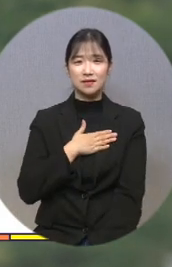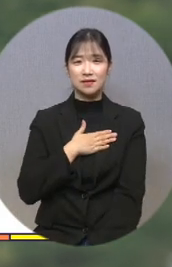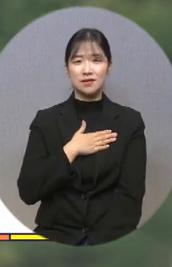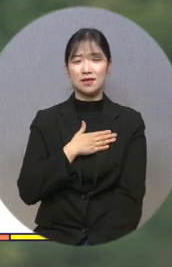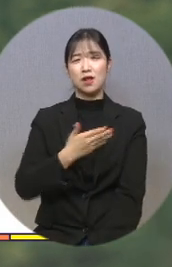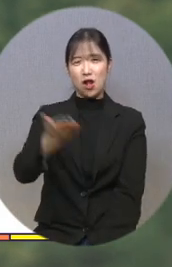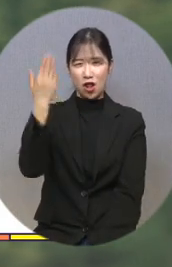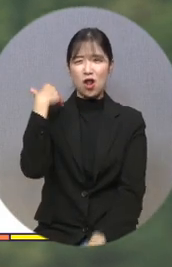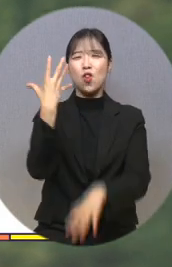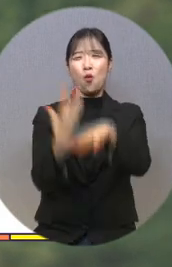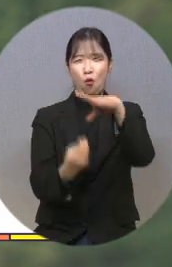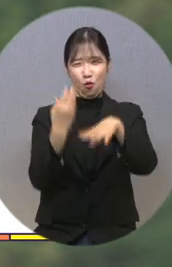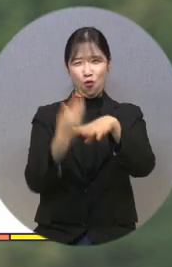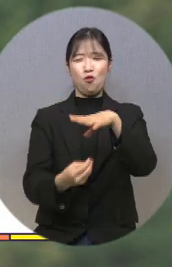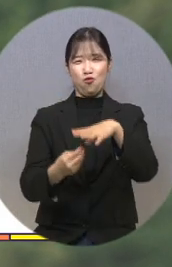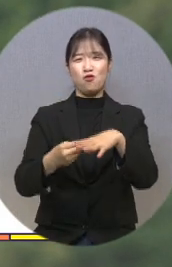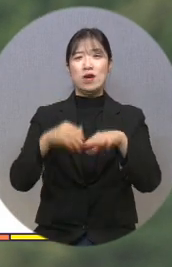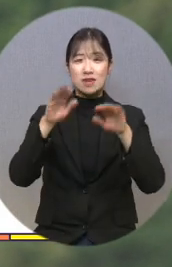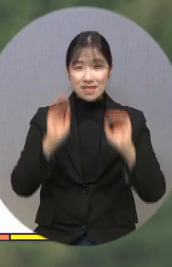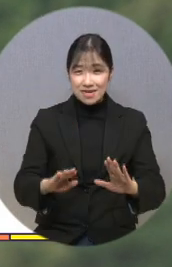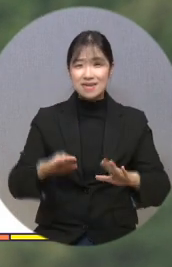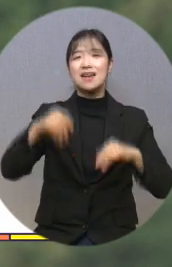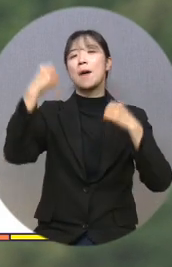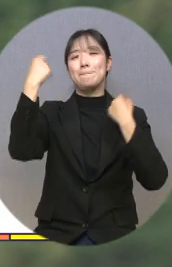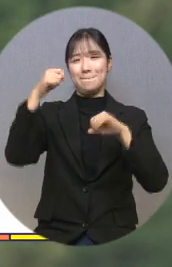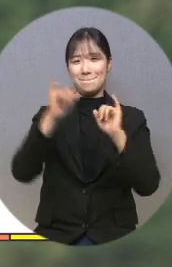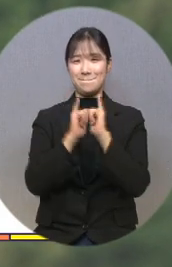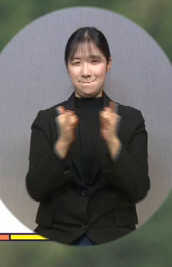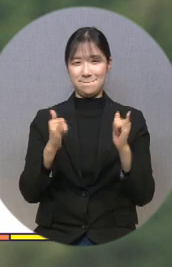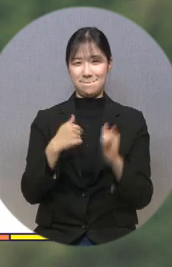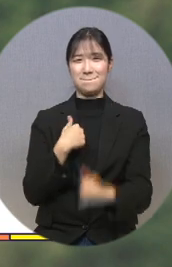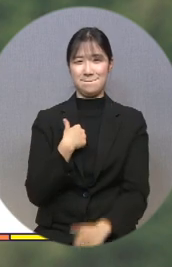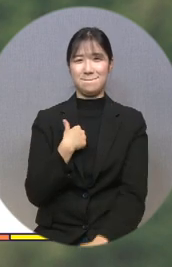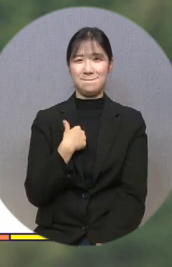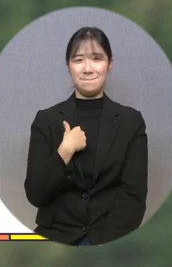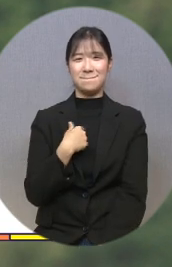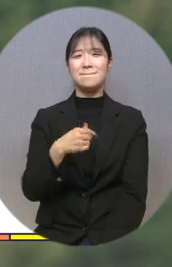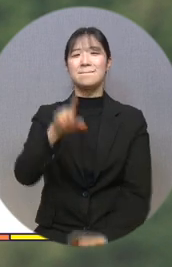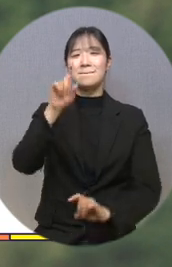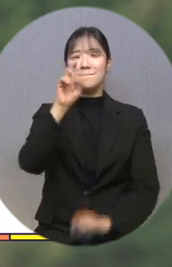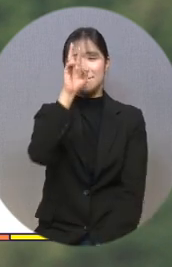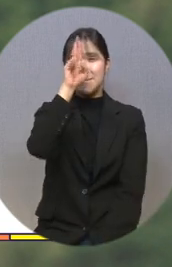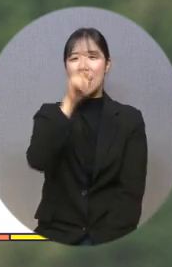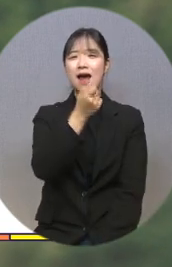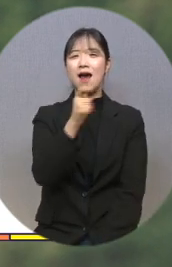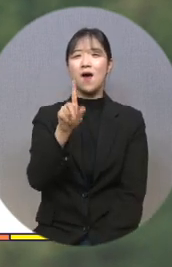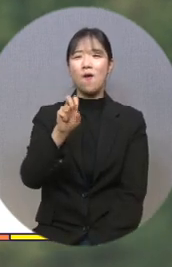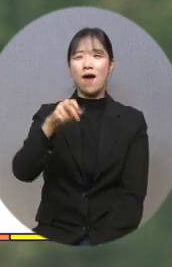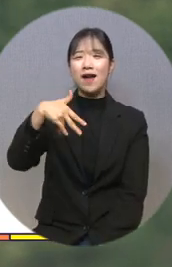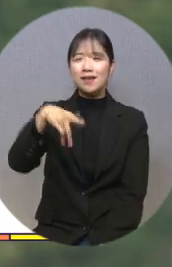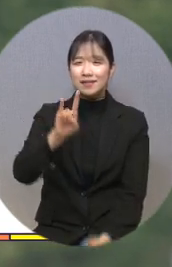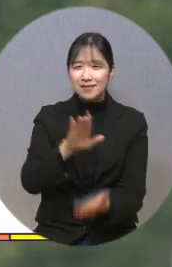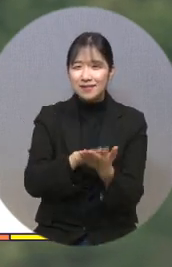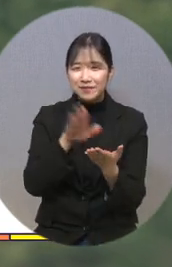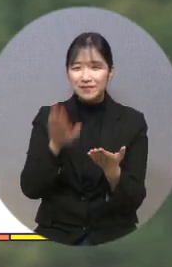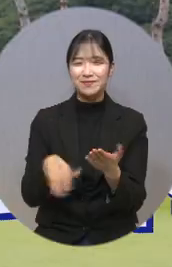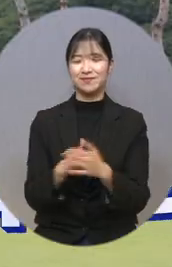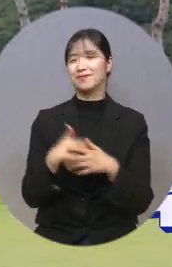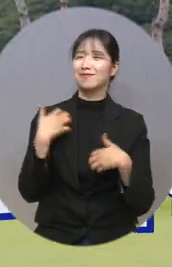농구 선수를 하다가 지금은 배우를 하고 있는 네, 대배우 박광재입니다. 네.